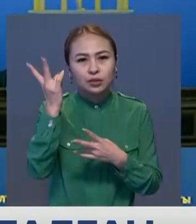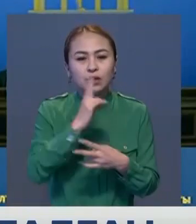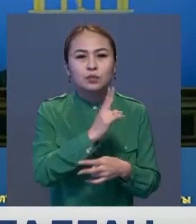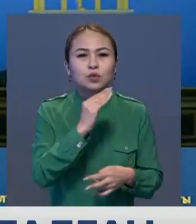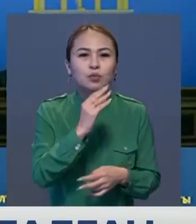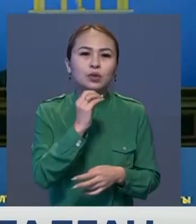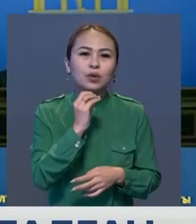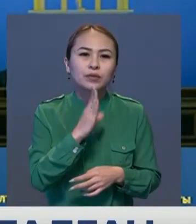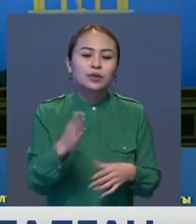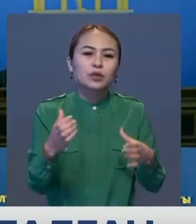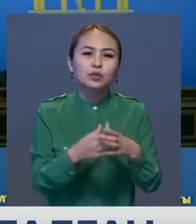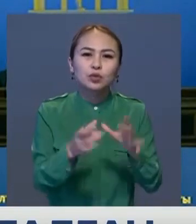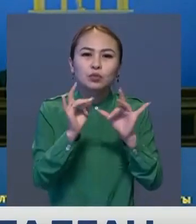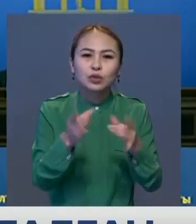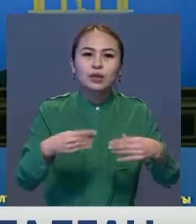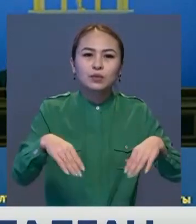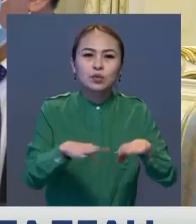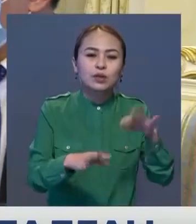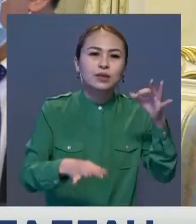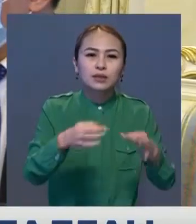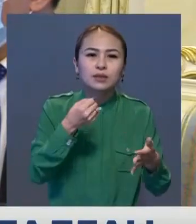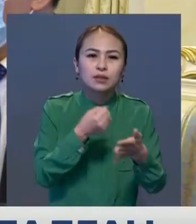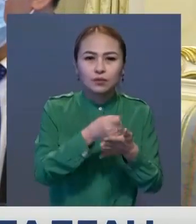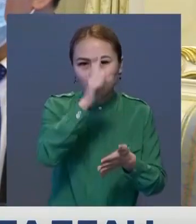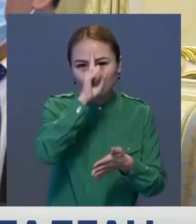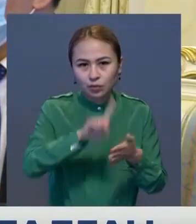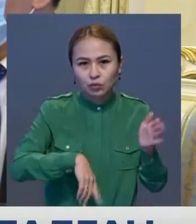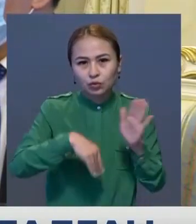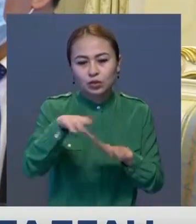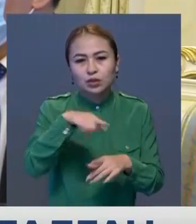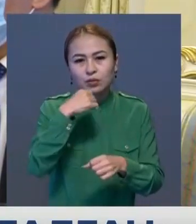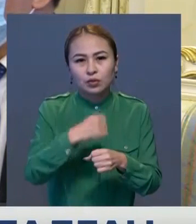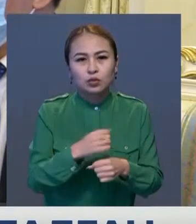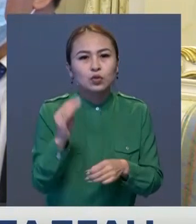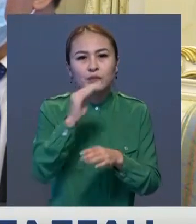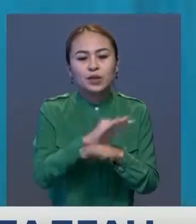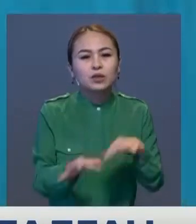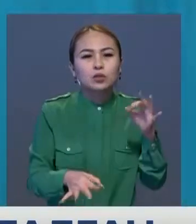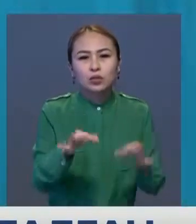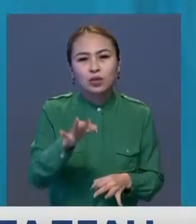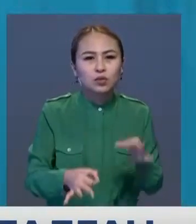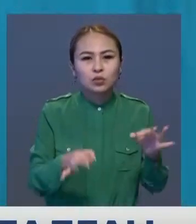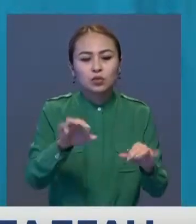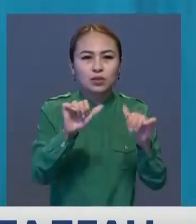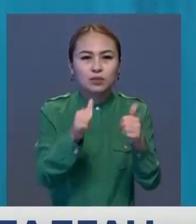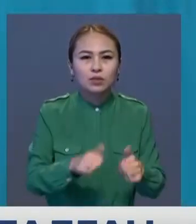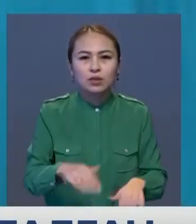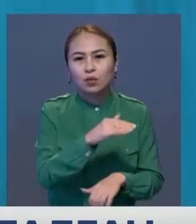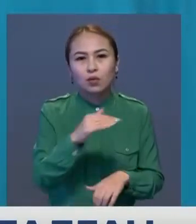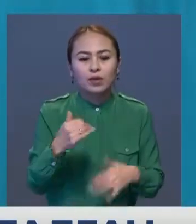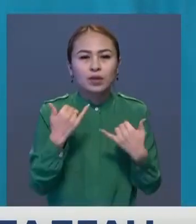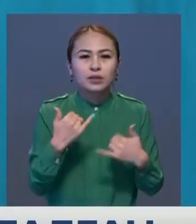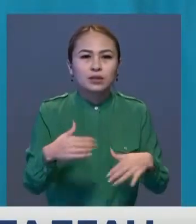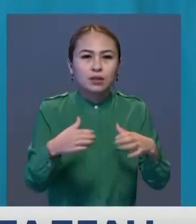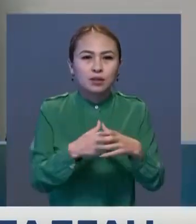жет. Қасым Жомарт Тоқаевтың айтуынша, мұндай қадам соттарға деген сенімді нығайту үшін жасалып отыр. Сонымен қатар, соттар мен сот рәсімдері